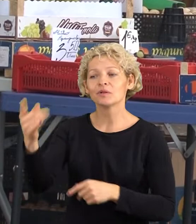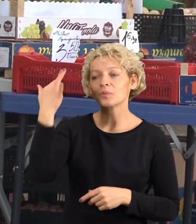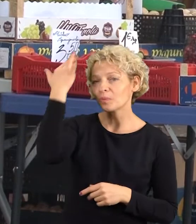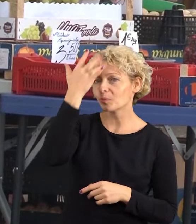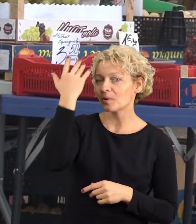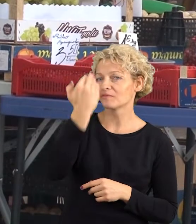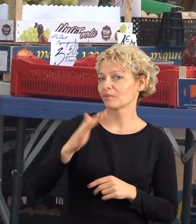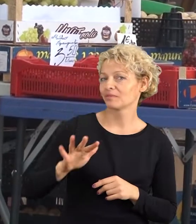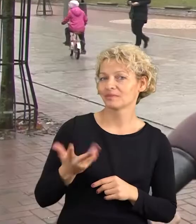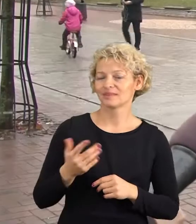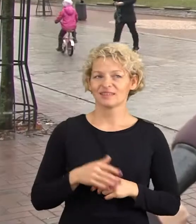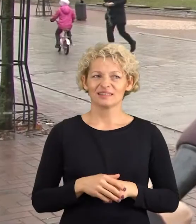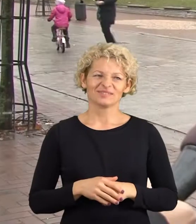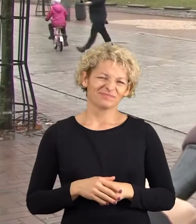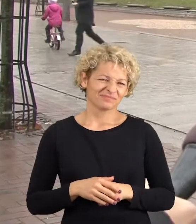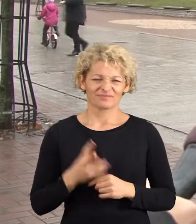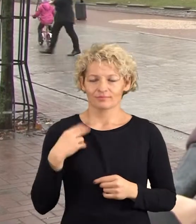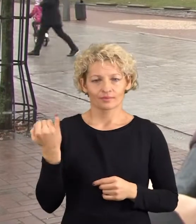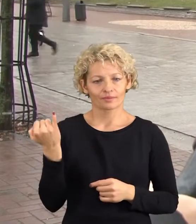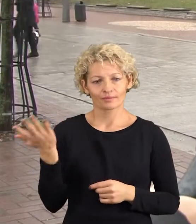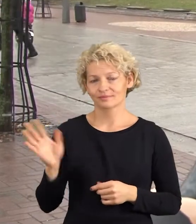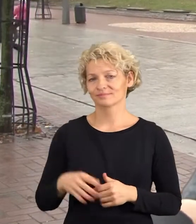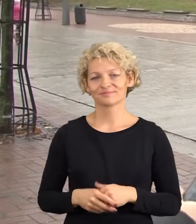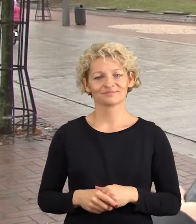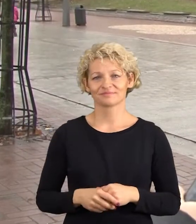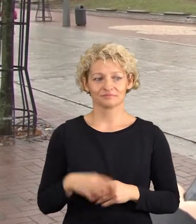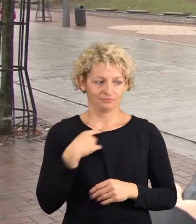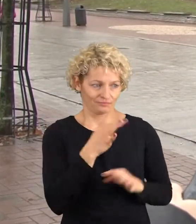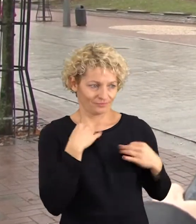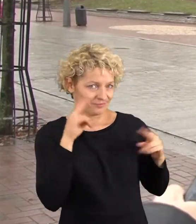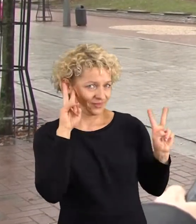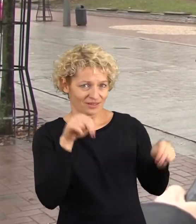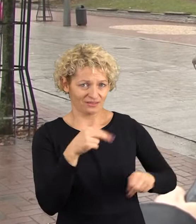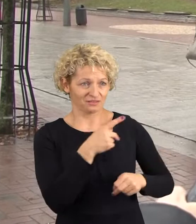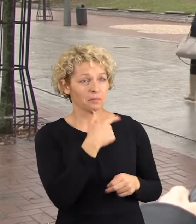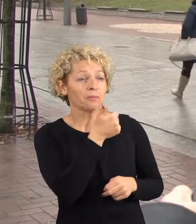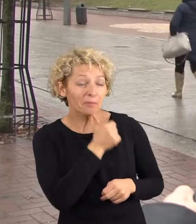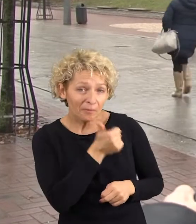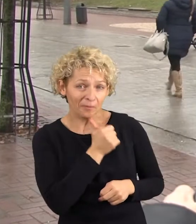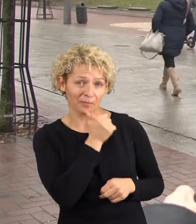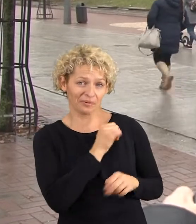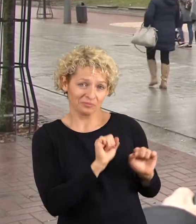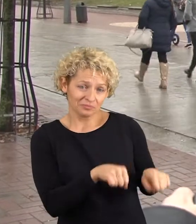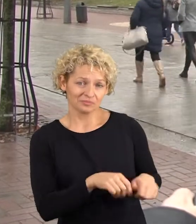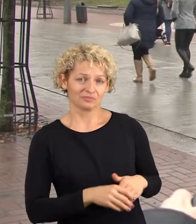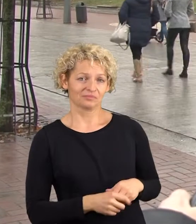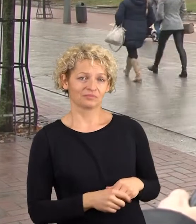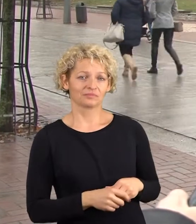naujovę vertino skeptiškai. Nežinau, tokią naujovę kažkaip tai reikia pabandyti, gal kaip